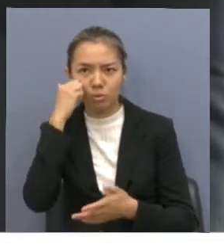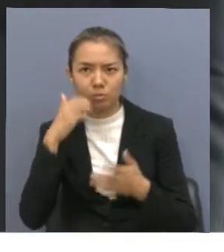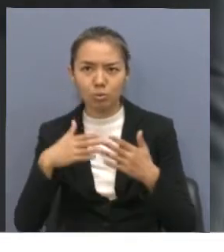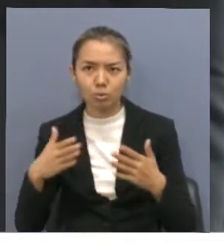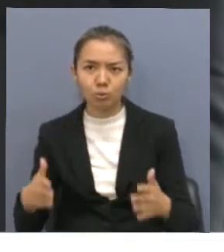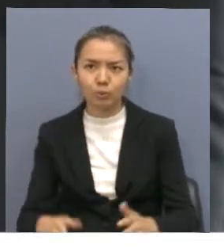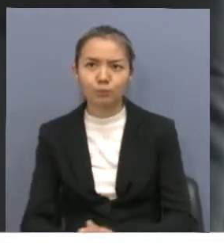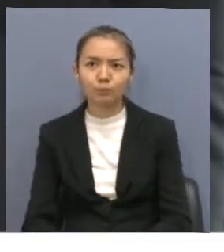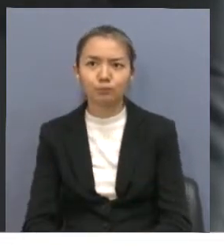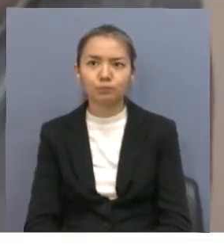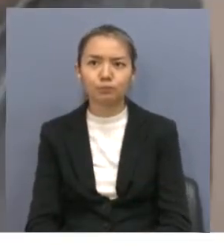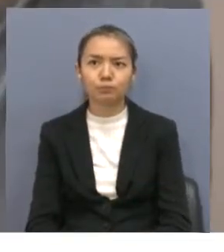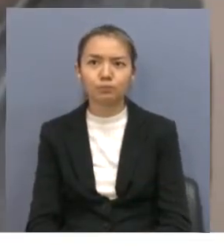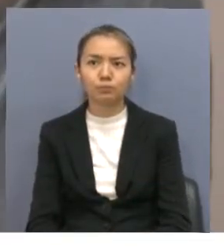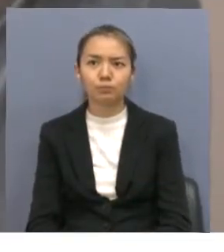алғыс айтамын.